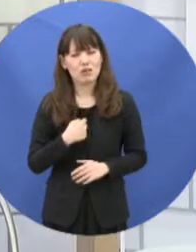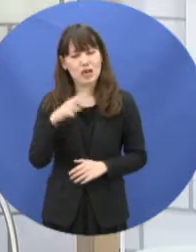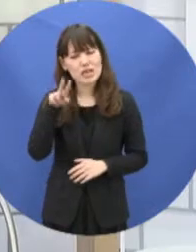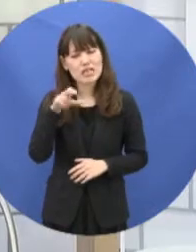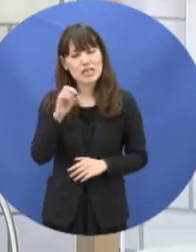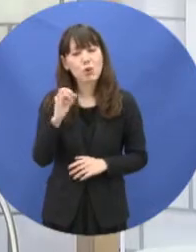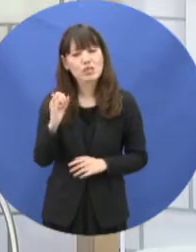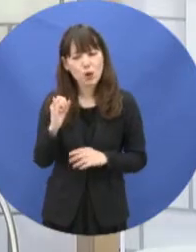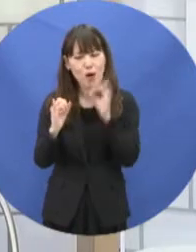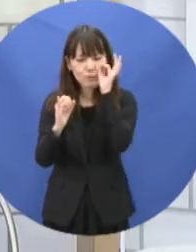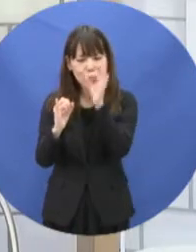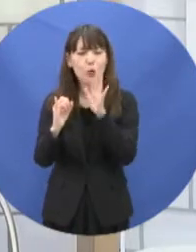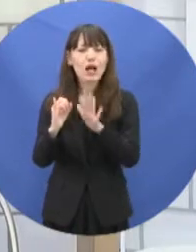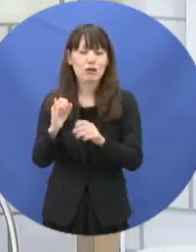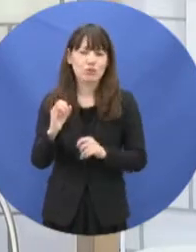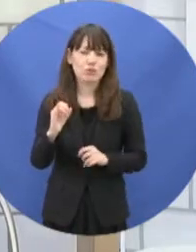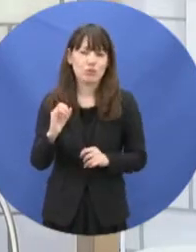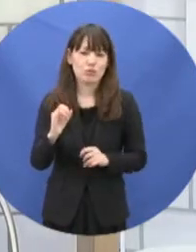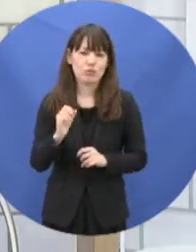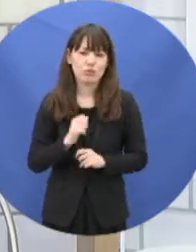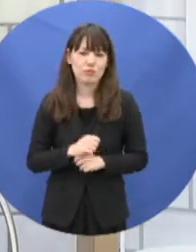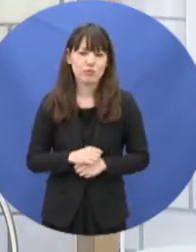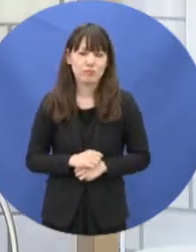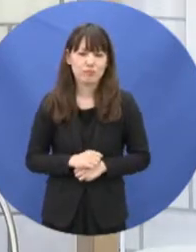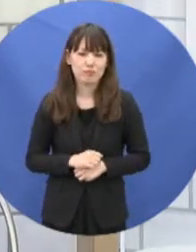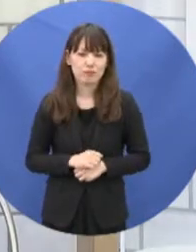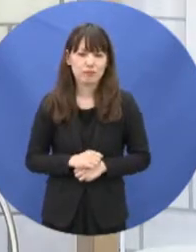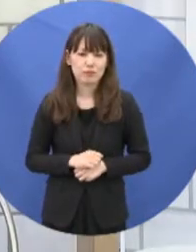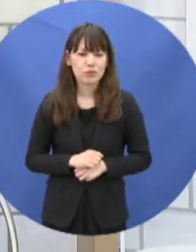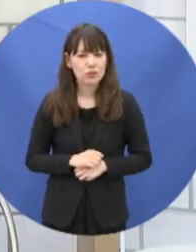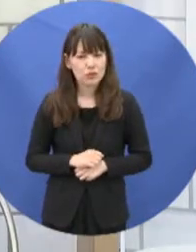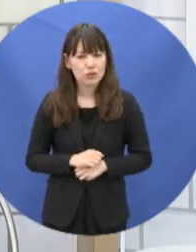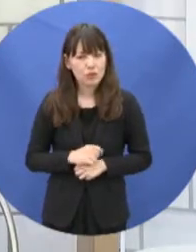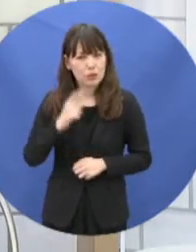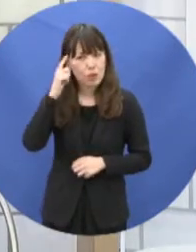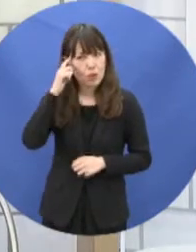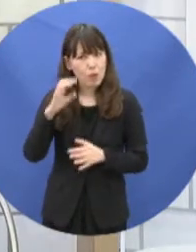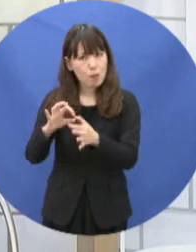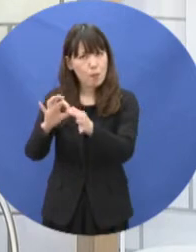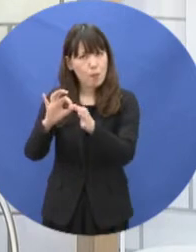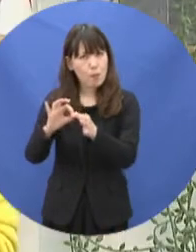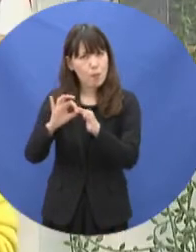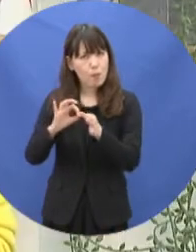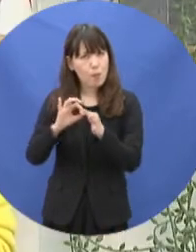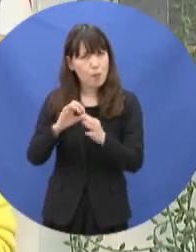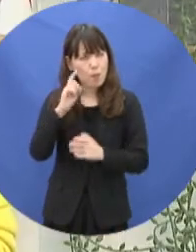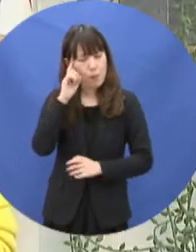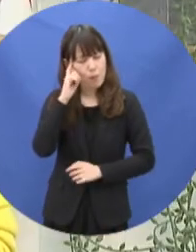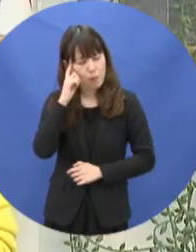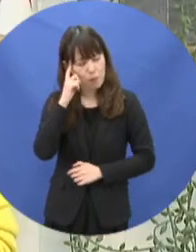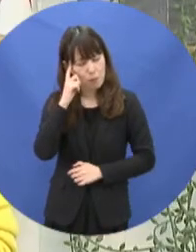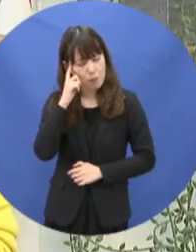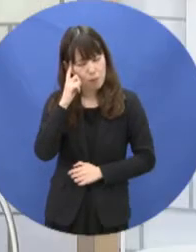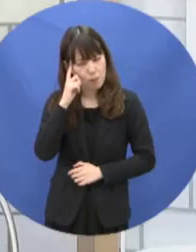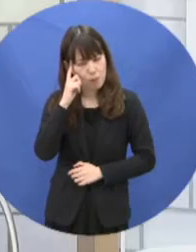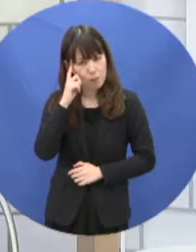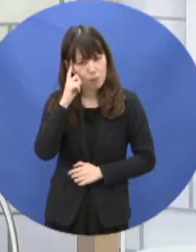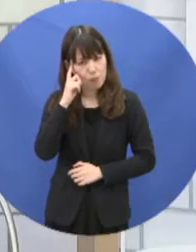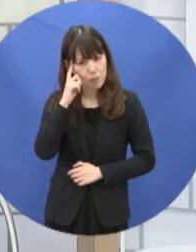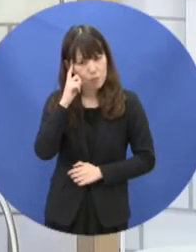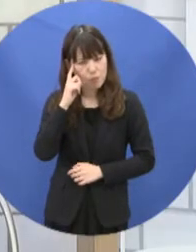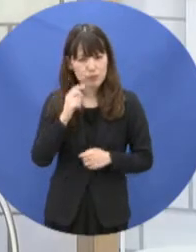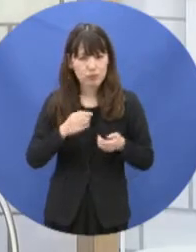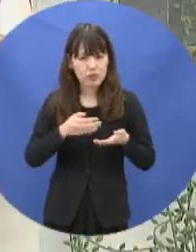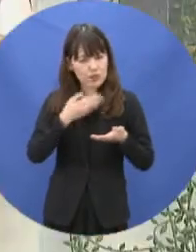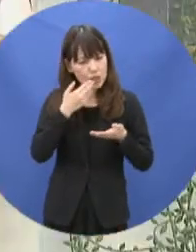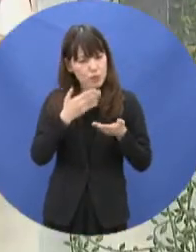んはこの番組でも行かせてもらったんで、 はい、 そう、さっきみたいな連想ゲーム的なことじゃないんかな。飲食店